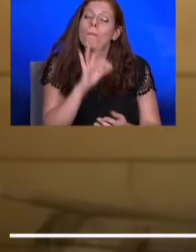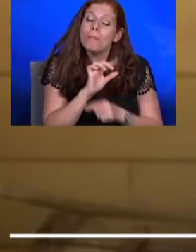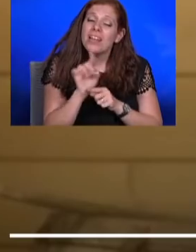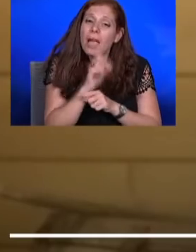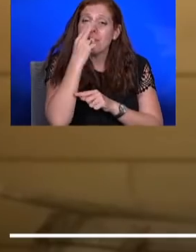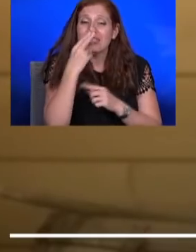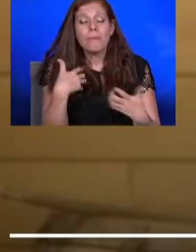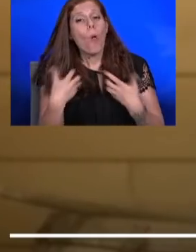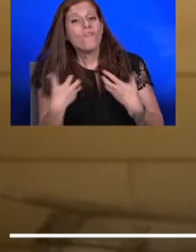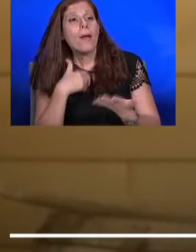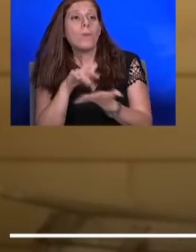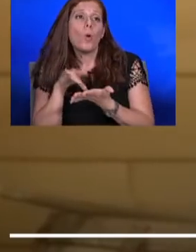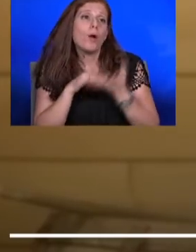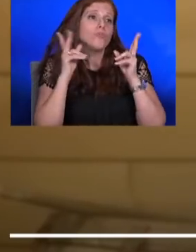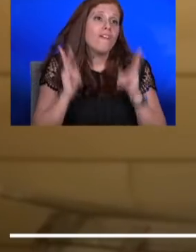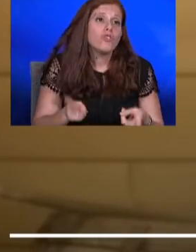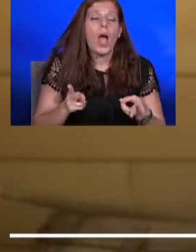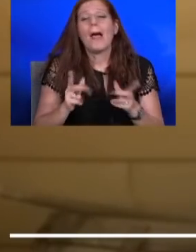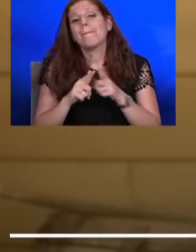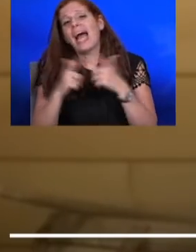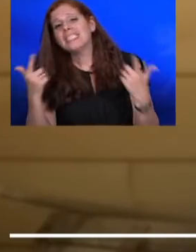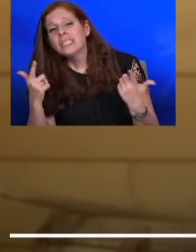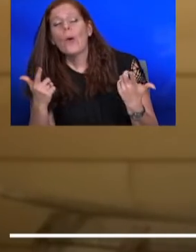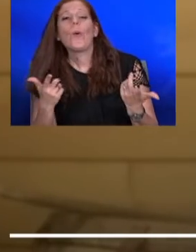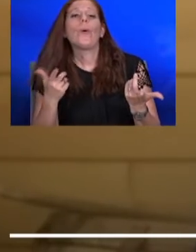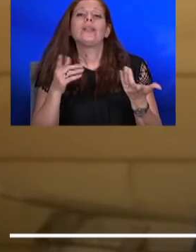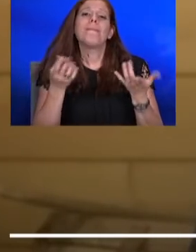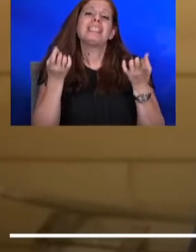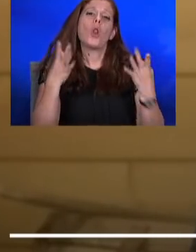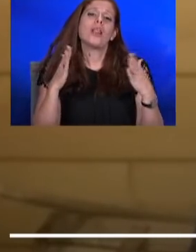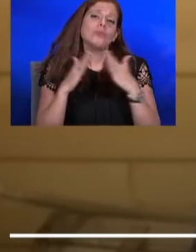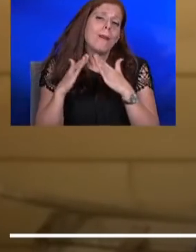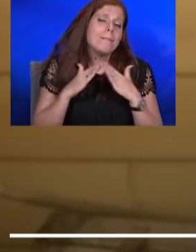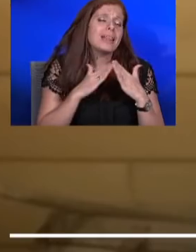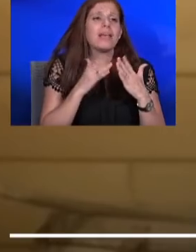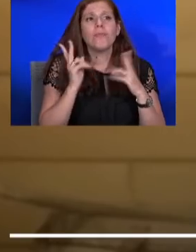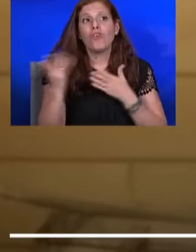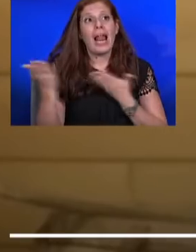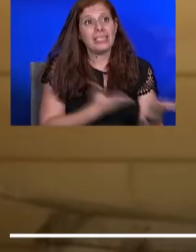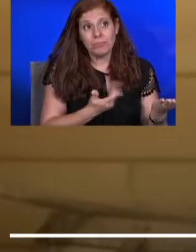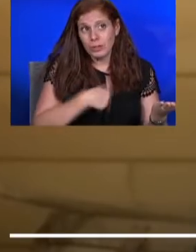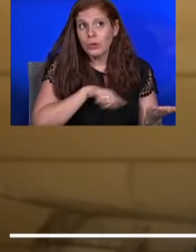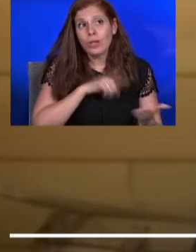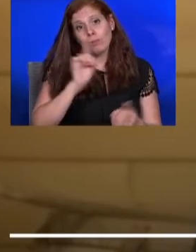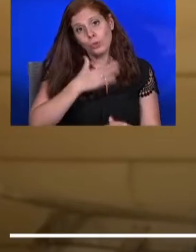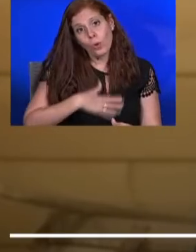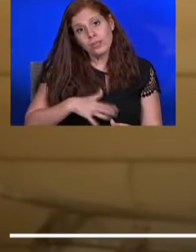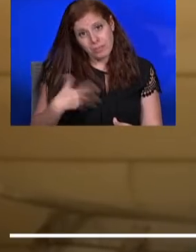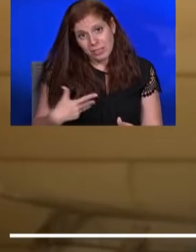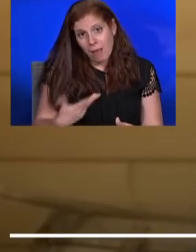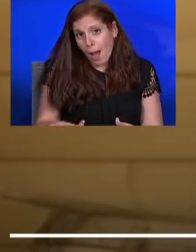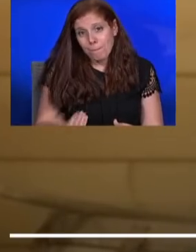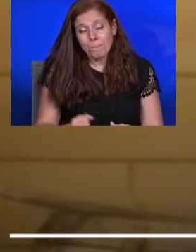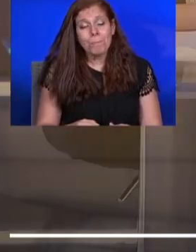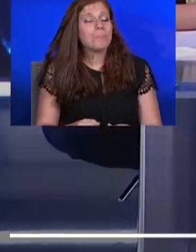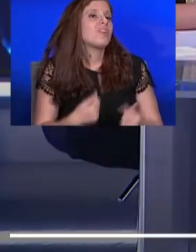שאפשר, בחצרות, בסלונים של בתים, אפשר להזמין אותנו גם מי שרוצה, בשמחה. ולנו יש את ההזדמנות הלילה